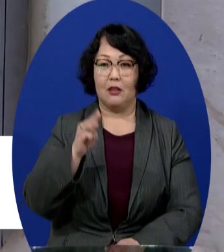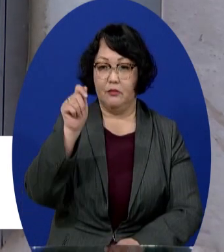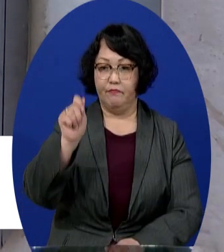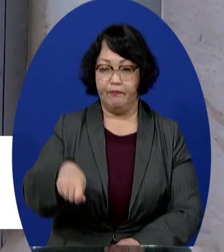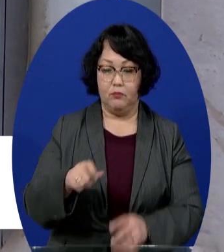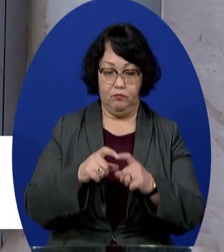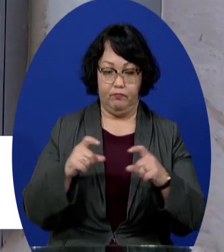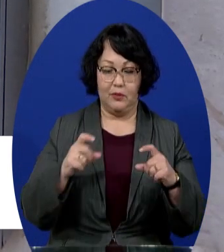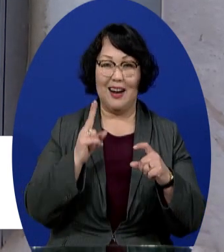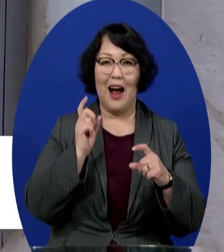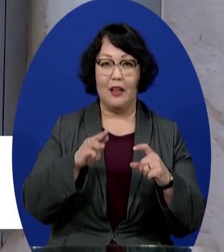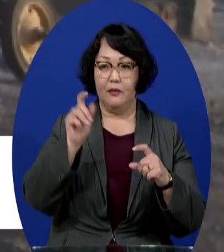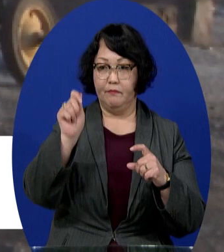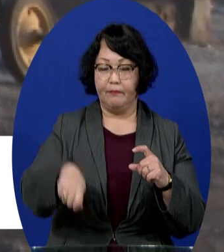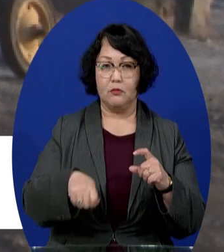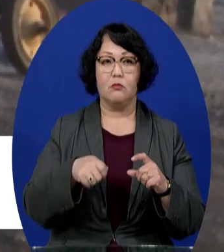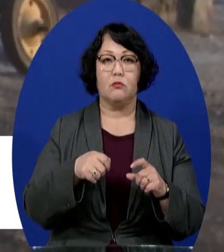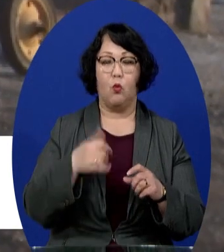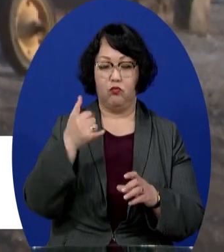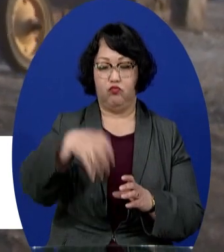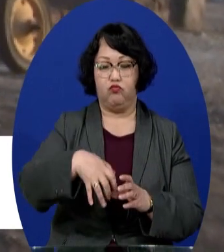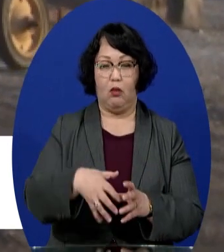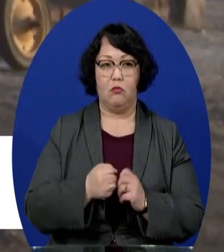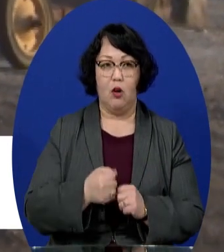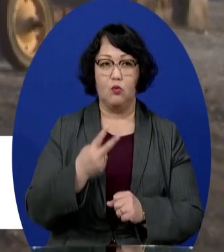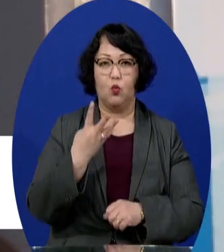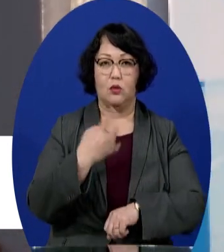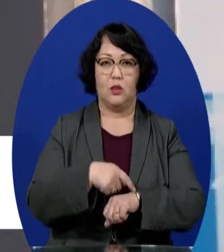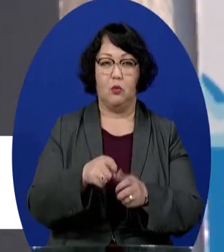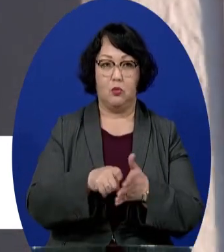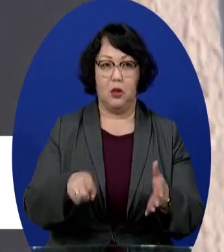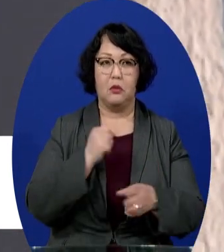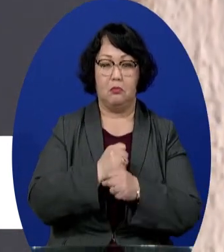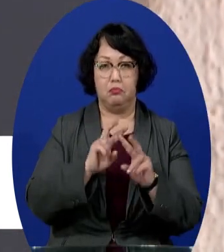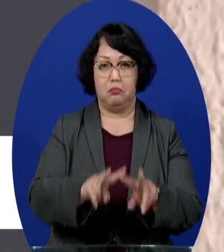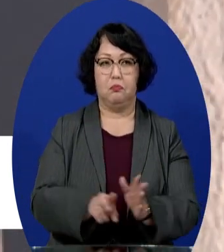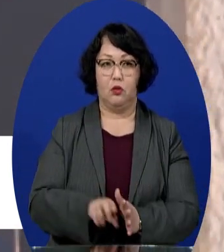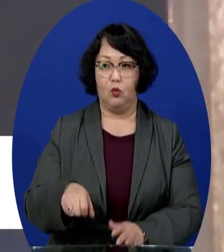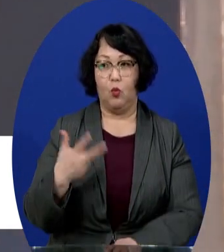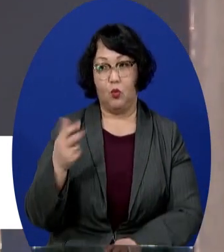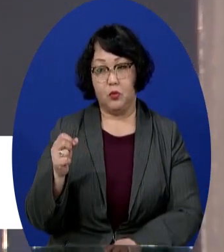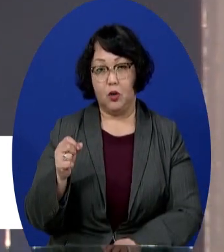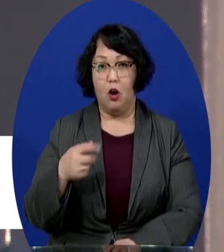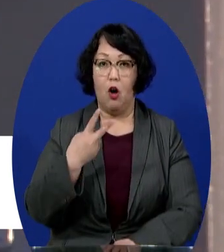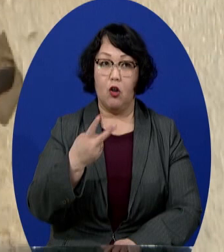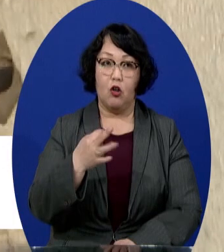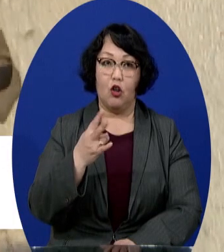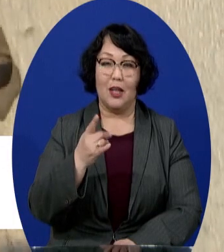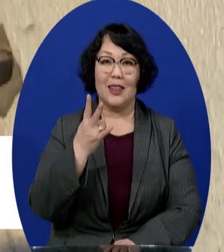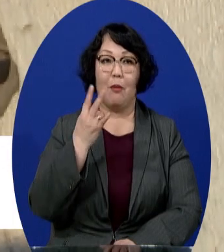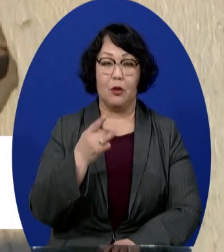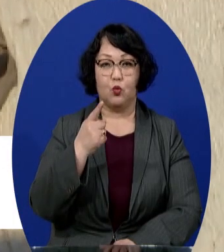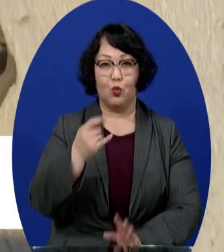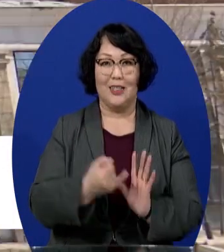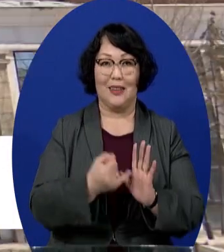турш үйлчлүүлэх боломжтой болгоно гэсэн үг. Энэ ондоо багтаад 30 хутаг харин 2022 оны намар гэхэд нийт 165